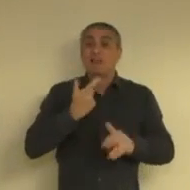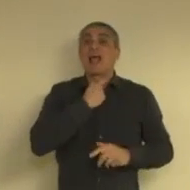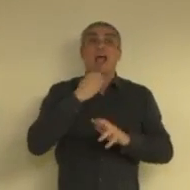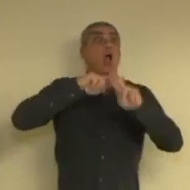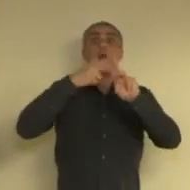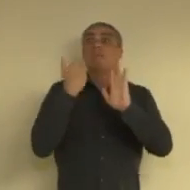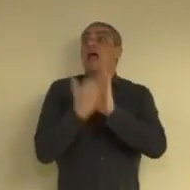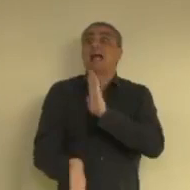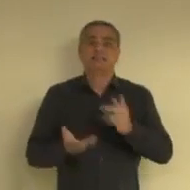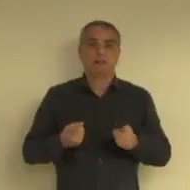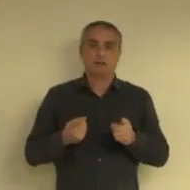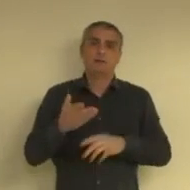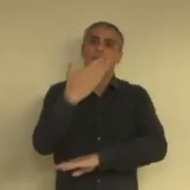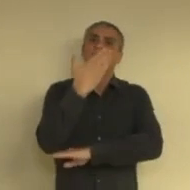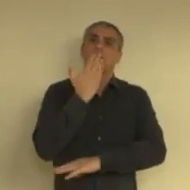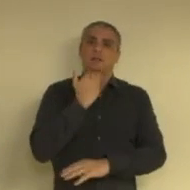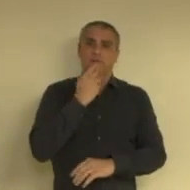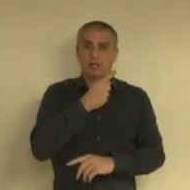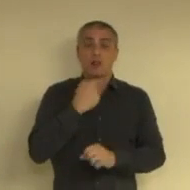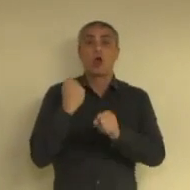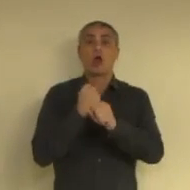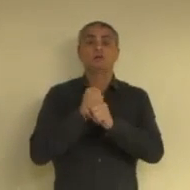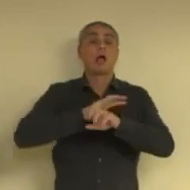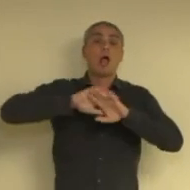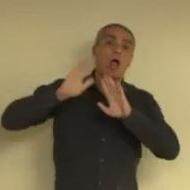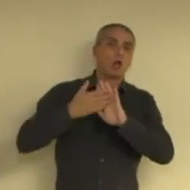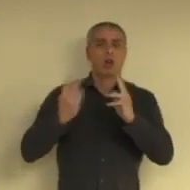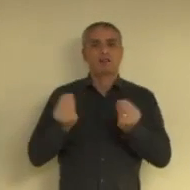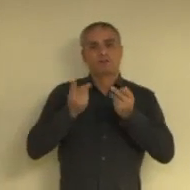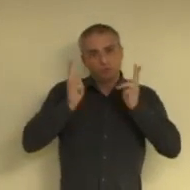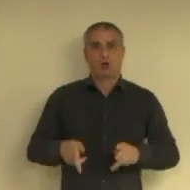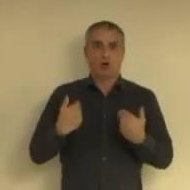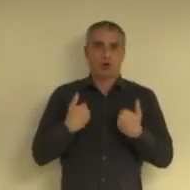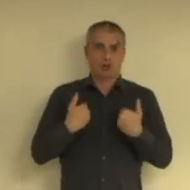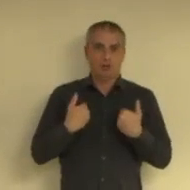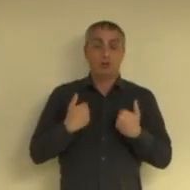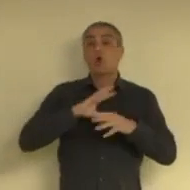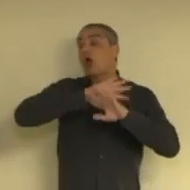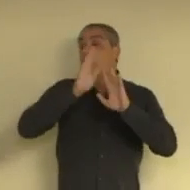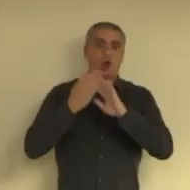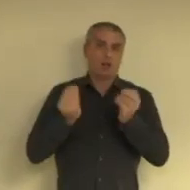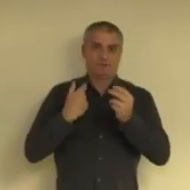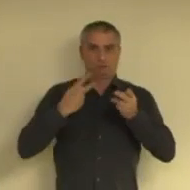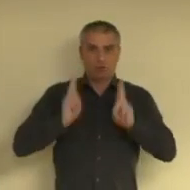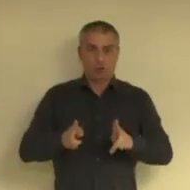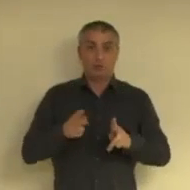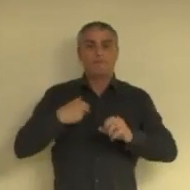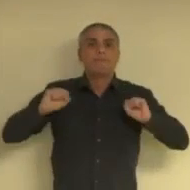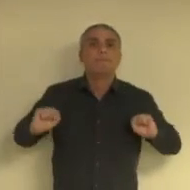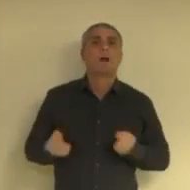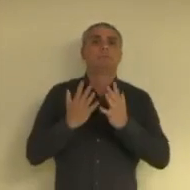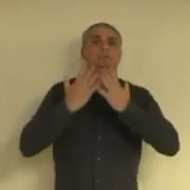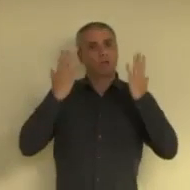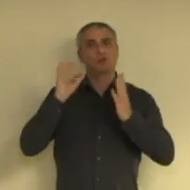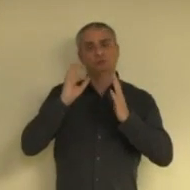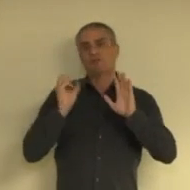מחסור עולמי כזה, מדינת ישראל מפעילה את כל האמצעים שברשותה, כל האמצעים, במאמץ